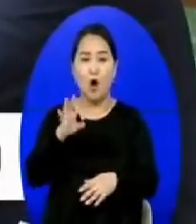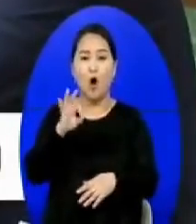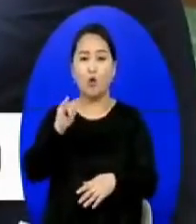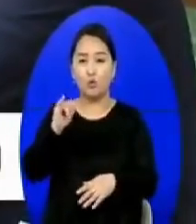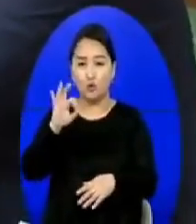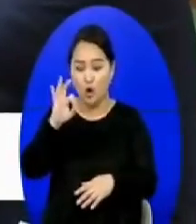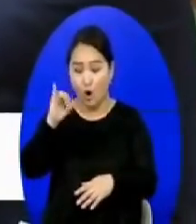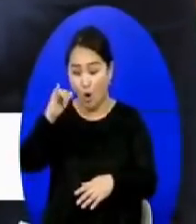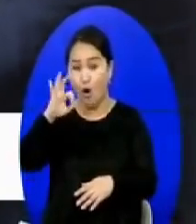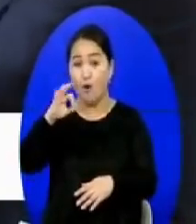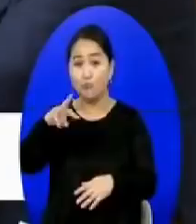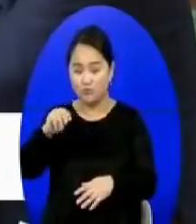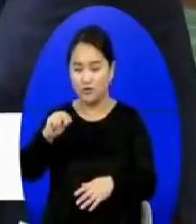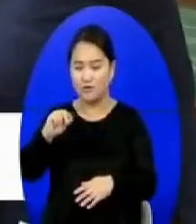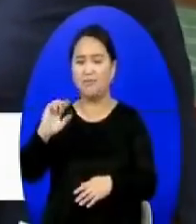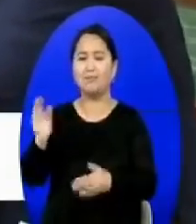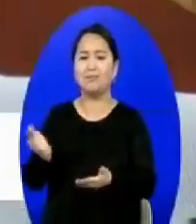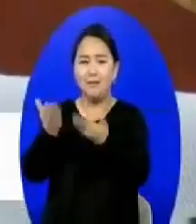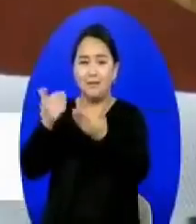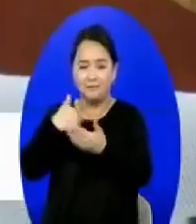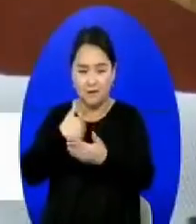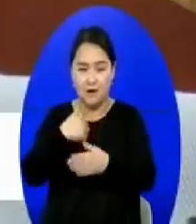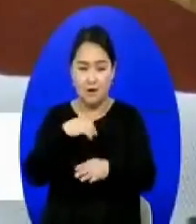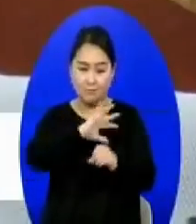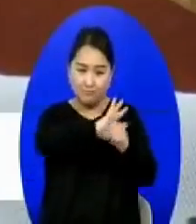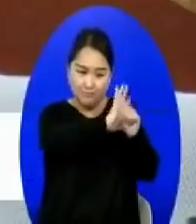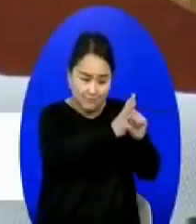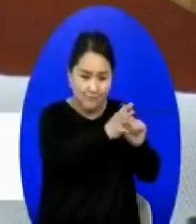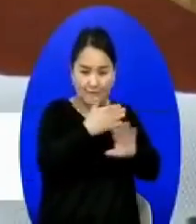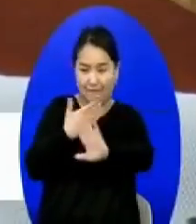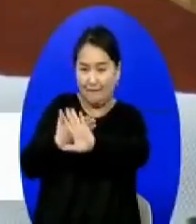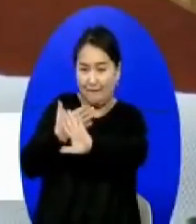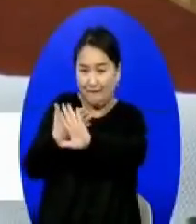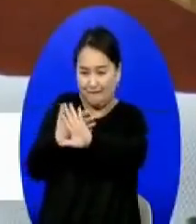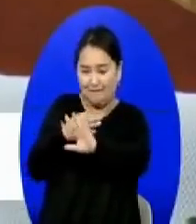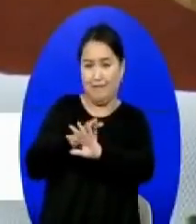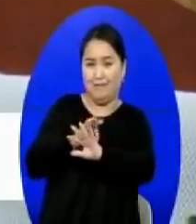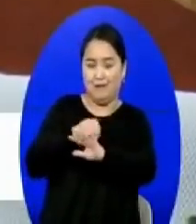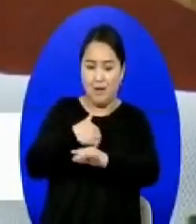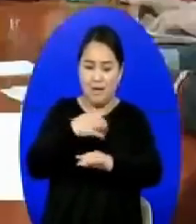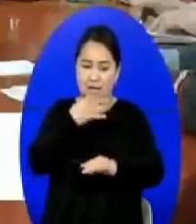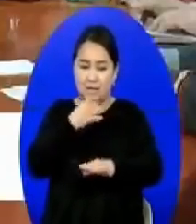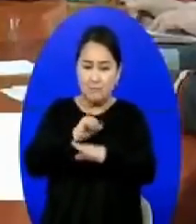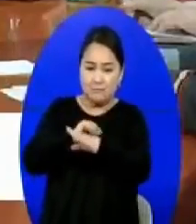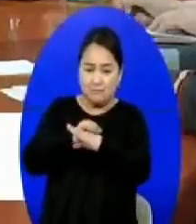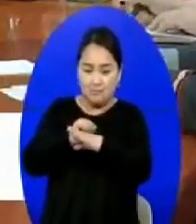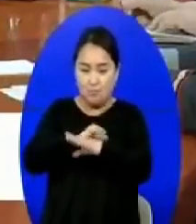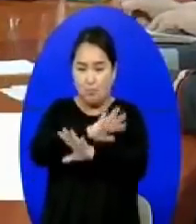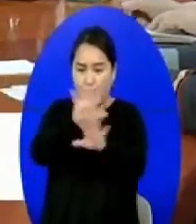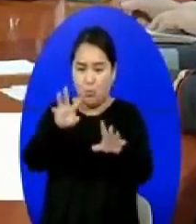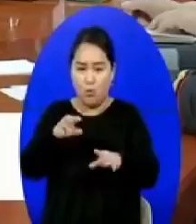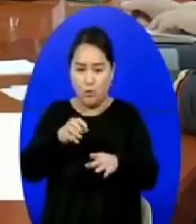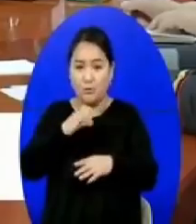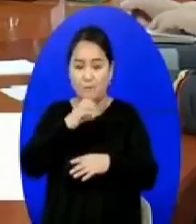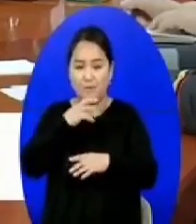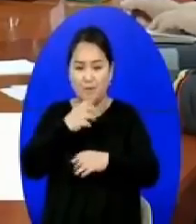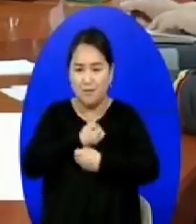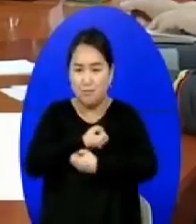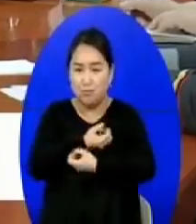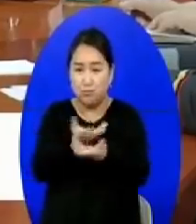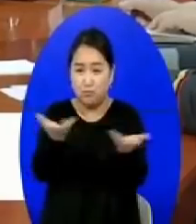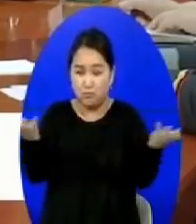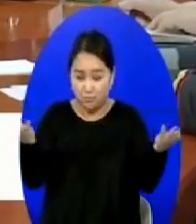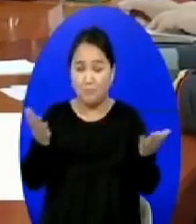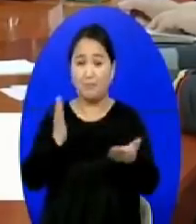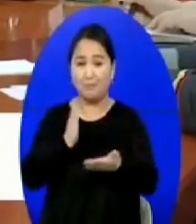дээдлэгч Монголын үндэсний олон нийтийн радио телевиз олон нийтийн коронавирусын халдвараас үрдчлэн сэргийлэг чиглэлд бүх цувгаар мэдээ мэдээллийг бэлтгэн